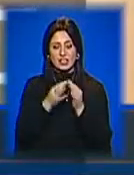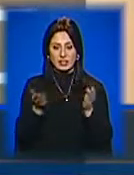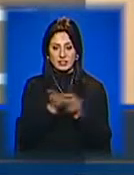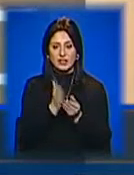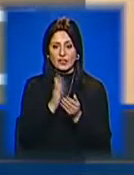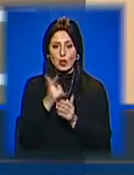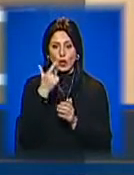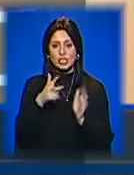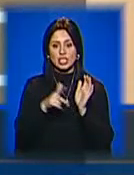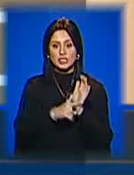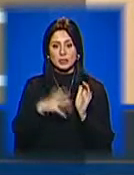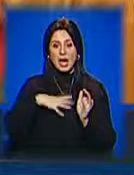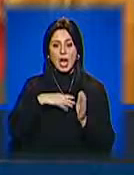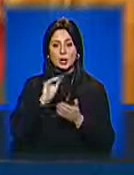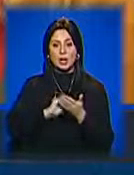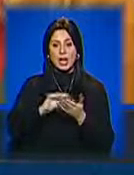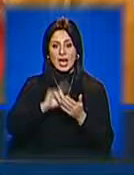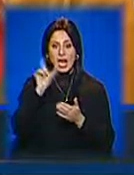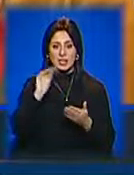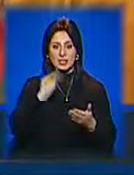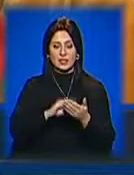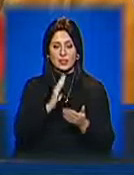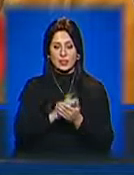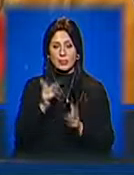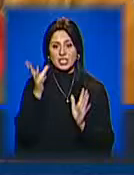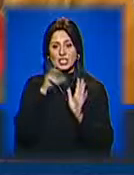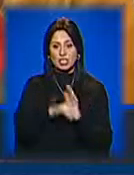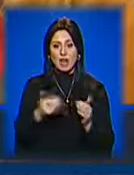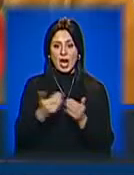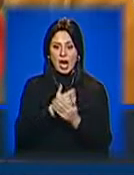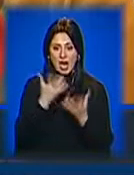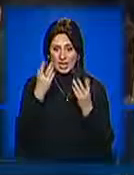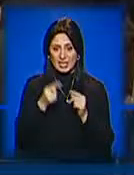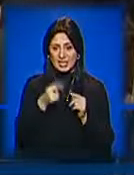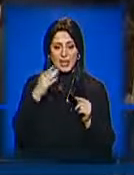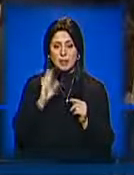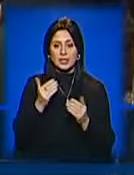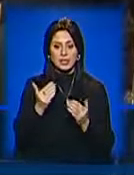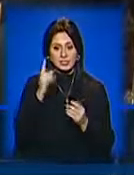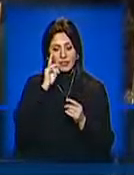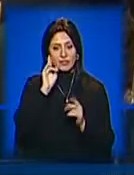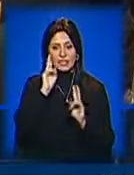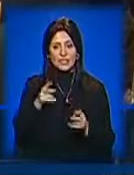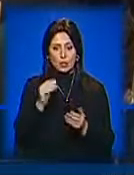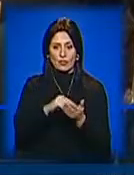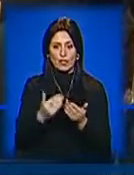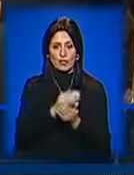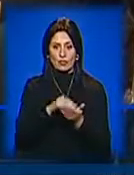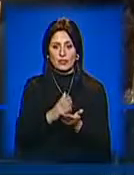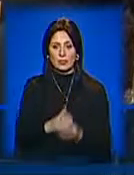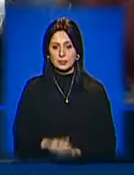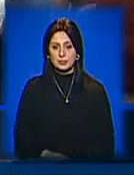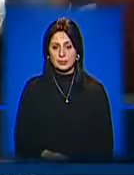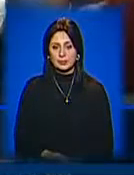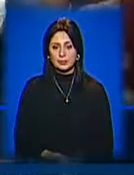ახლავს, სადაც 37 ქართველი პოეტის ლექსია ჩაწერილი. მასში შესულია ახალი დღემდე გამოქვეყნებული თარგმანებიც.